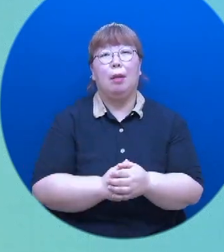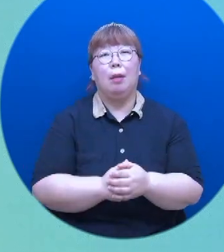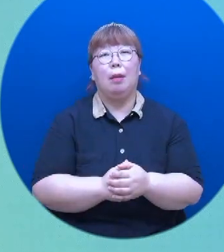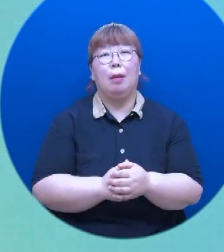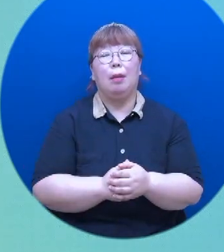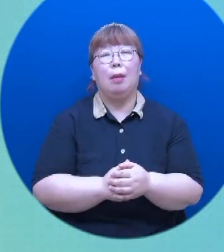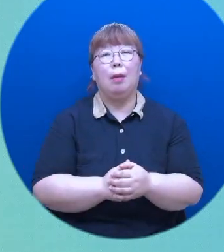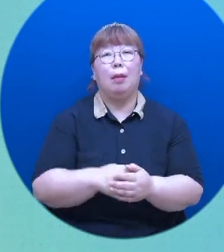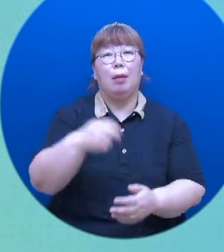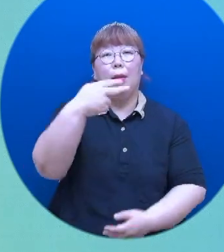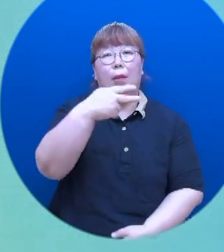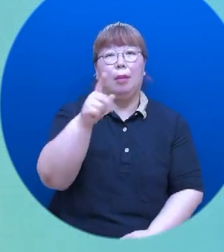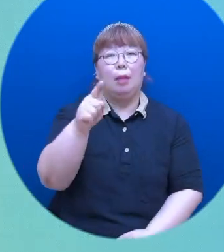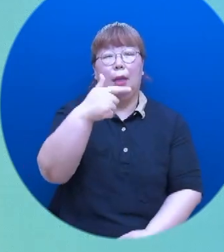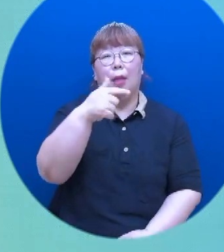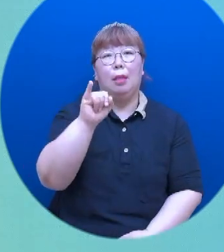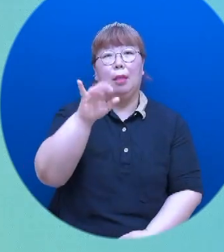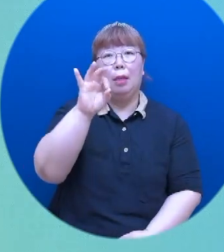다니엘의 세 친구는 어떻고요?